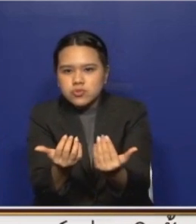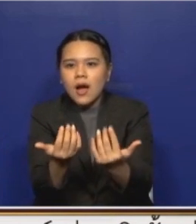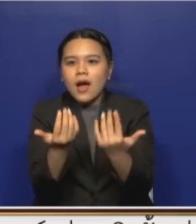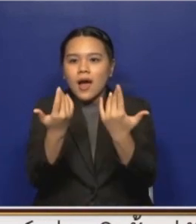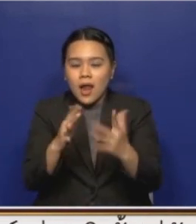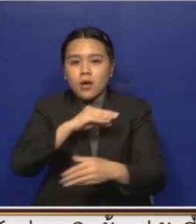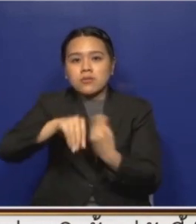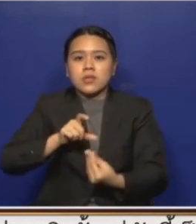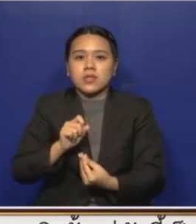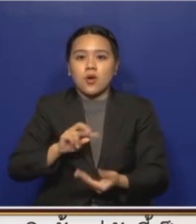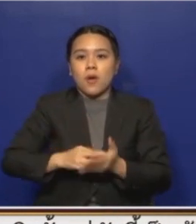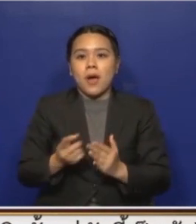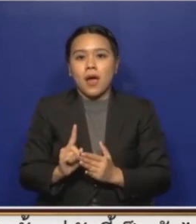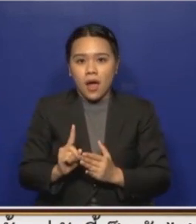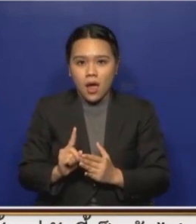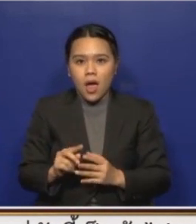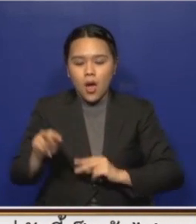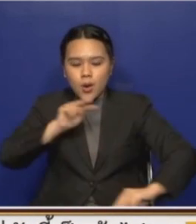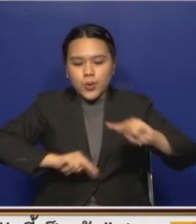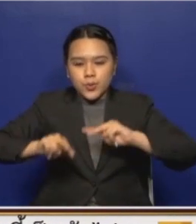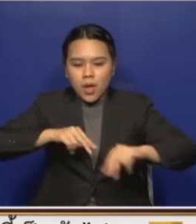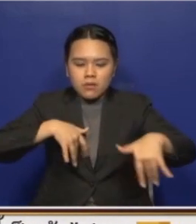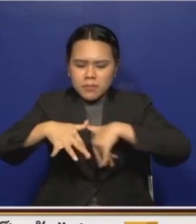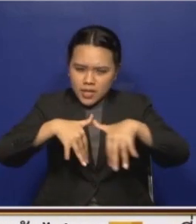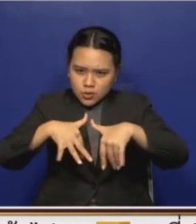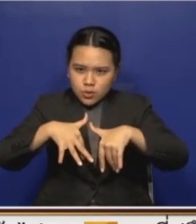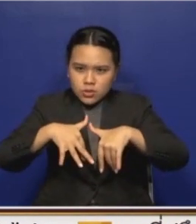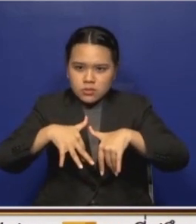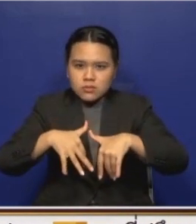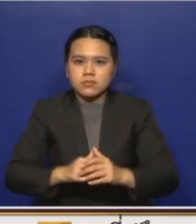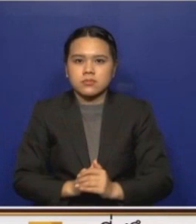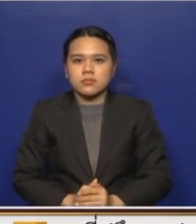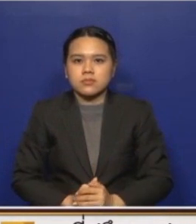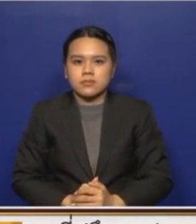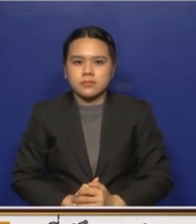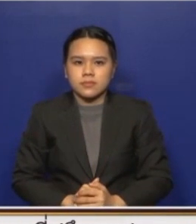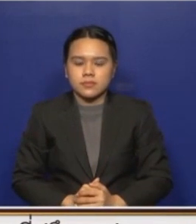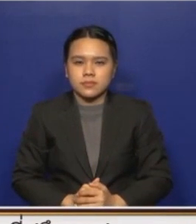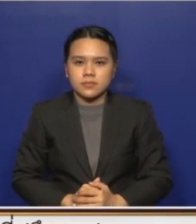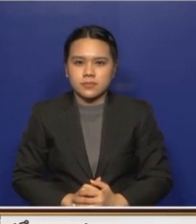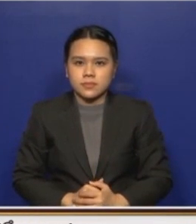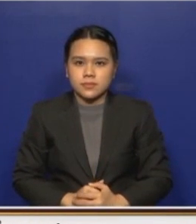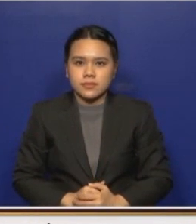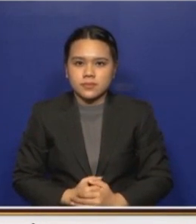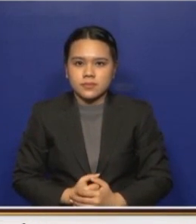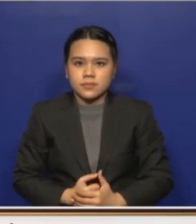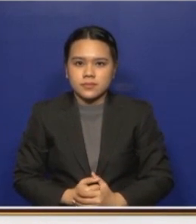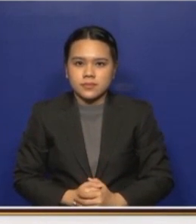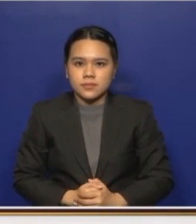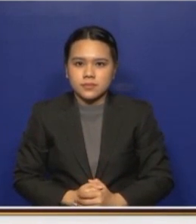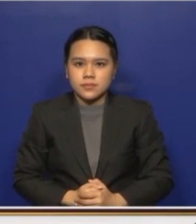ผมเขียนเพื่อนะฮะหลายๆคนแห่เข้าไปดูผมบอกเลยนะการอภิปรายเที่